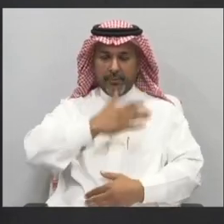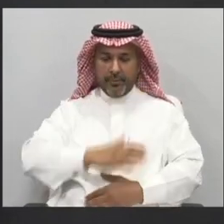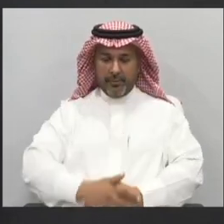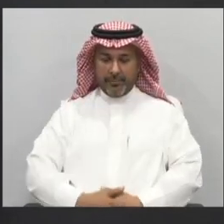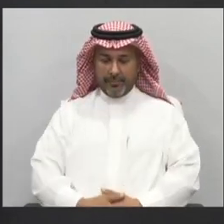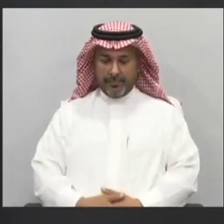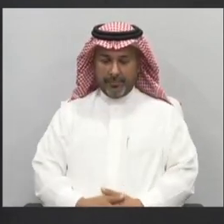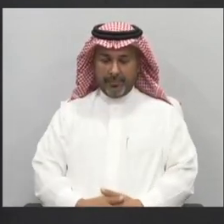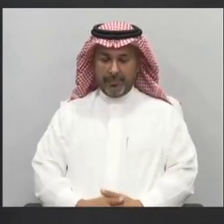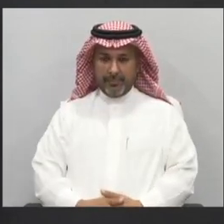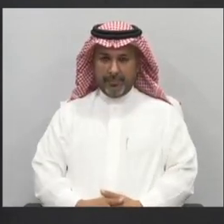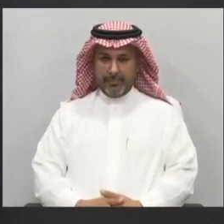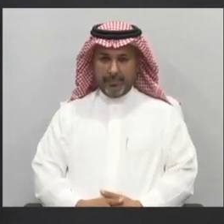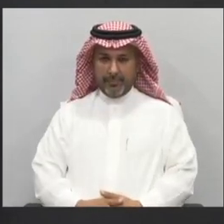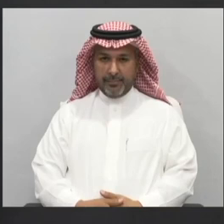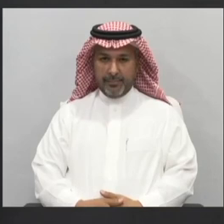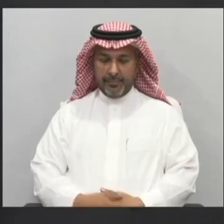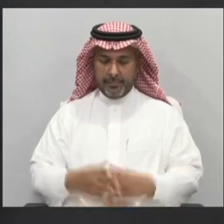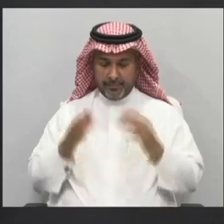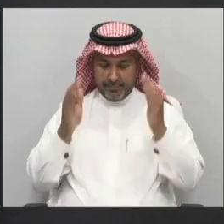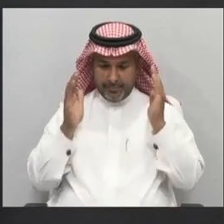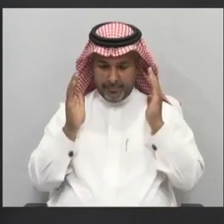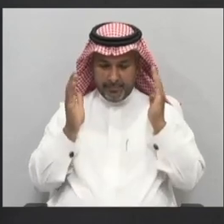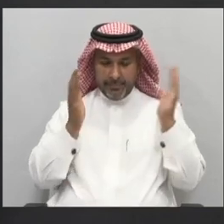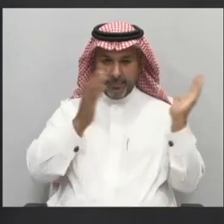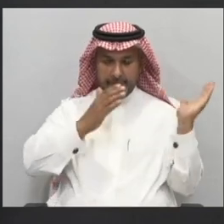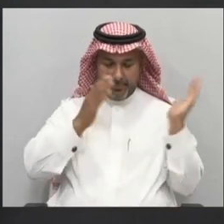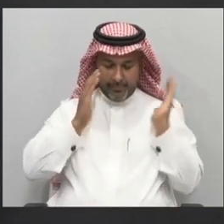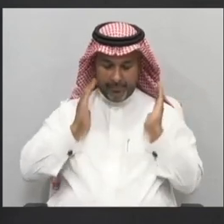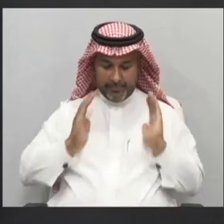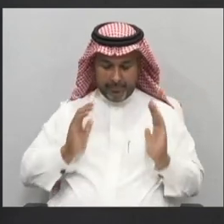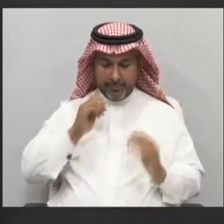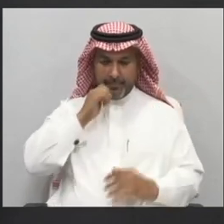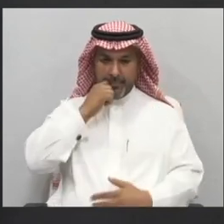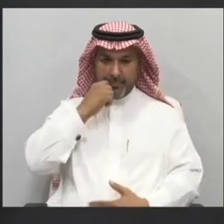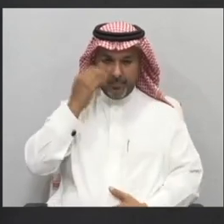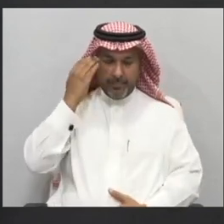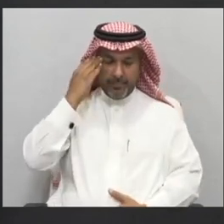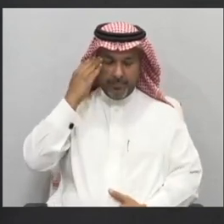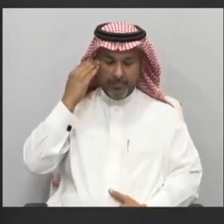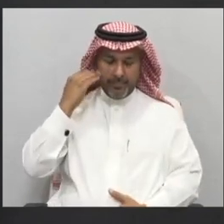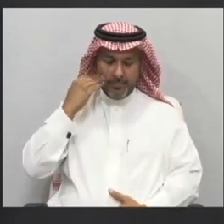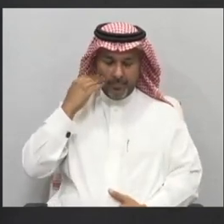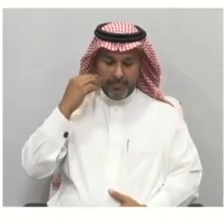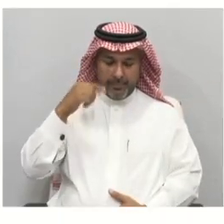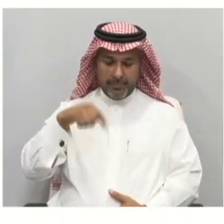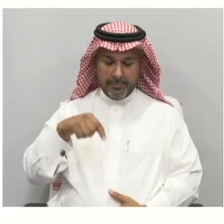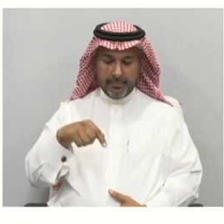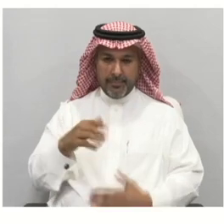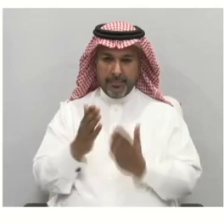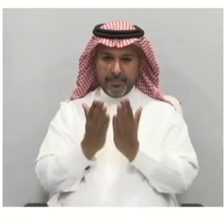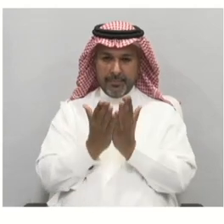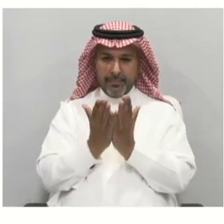افضل صلاه واتم تسليم اما بعد حياكم الله اخواني الطلاب والطالبات في ماده توحيد واحد